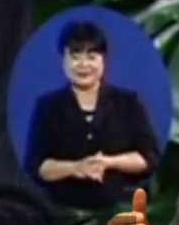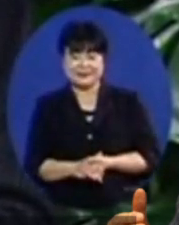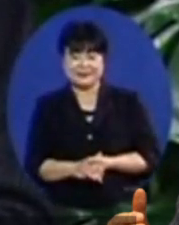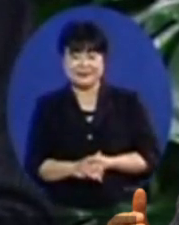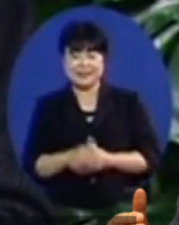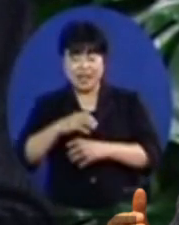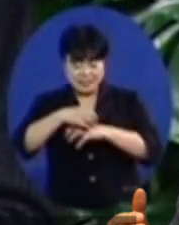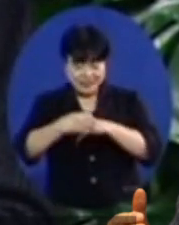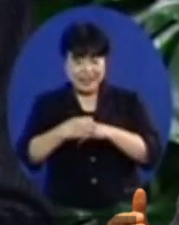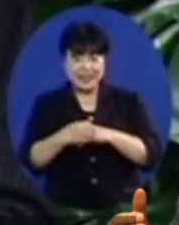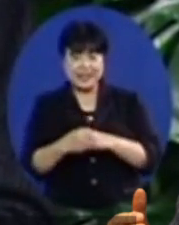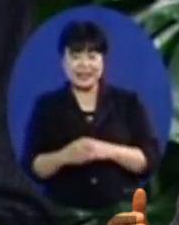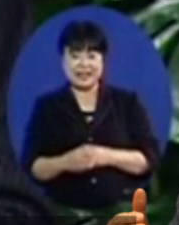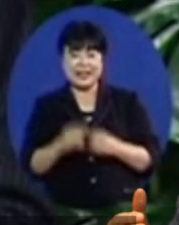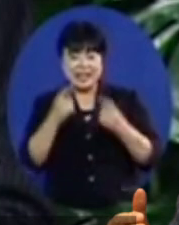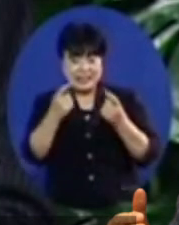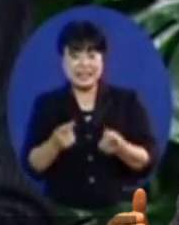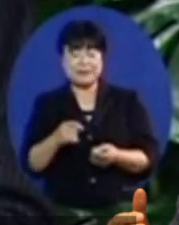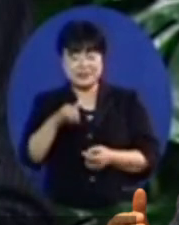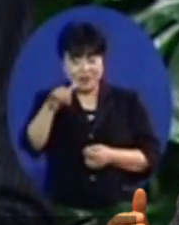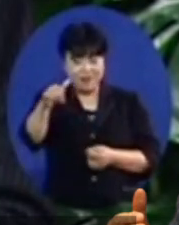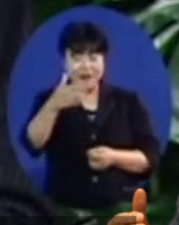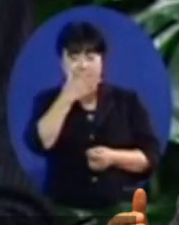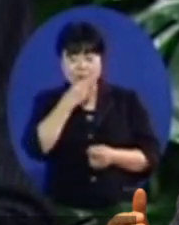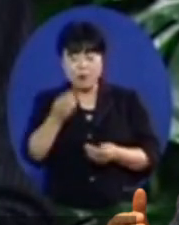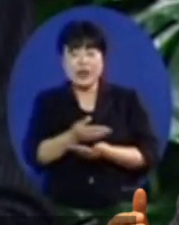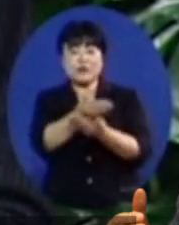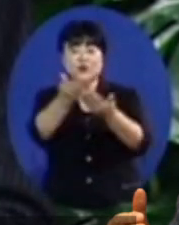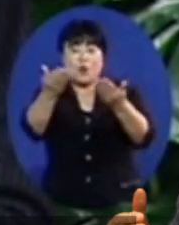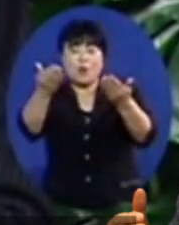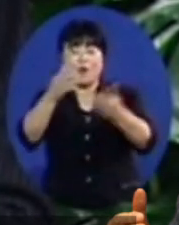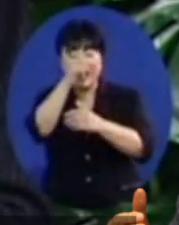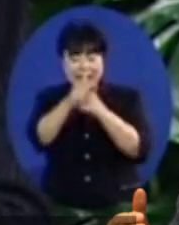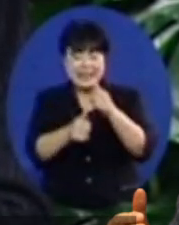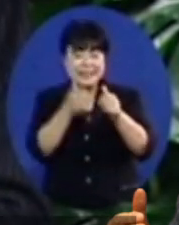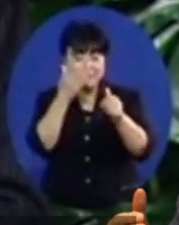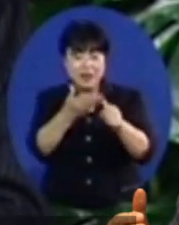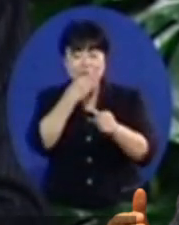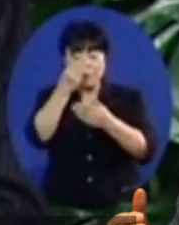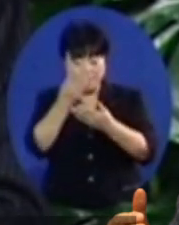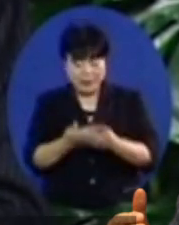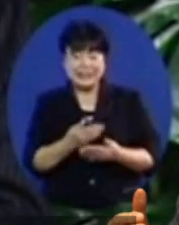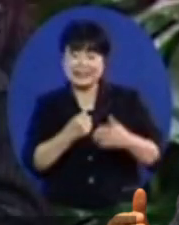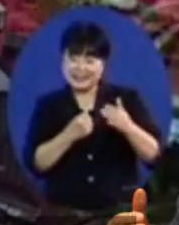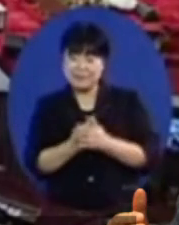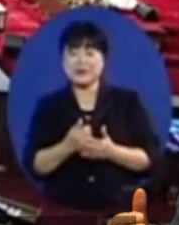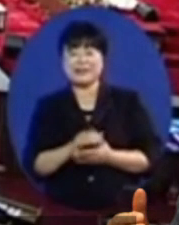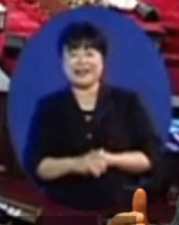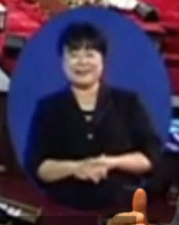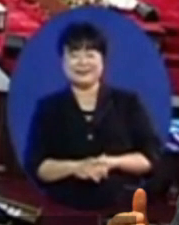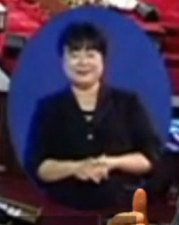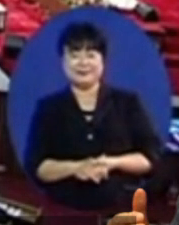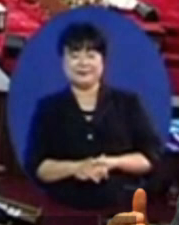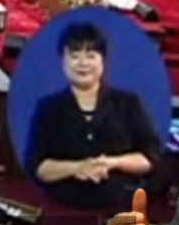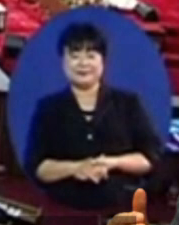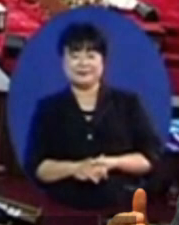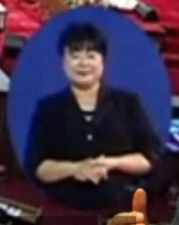온 천하에 다니면서 복을 나눌 수 있는 것은 하나님께 복받은 사람들이기 때문인 것입니다.